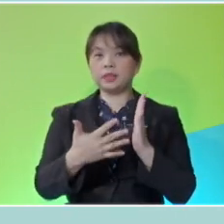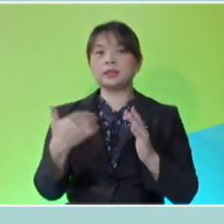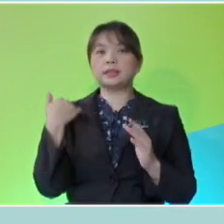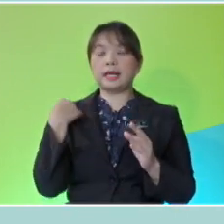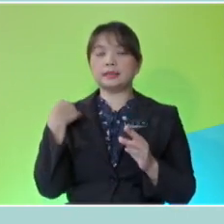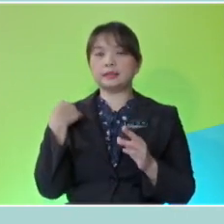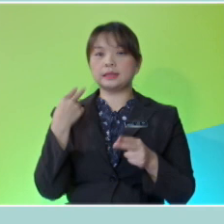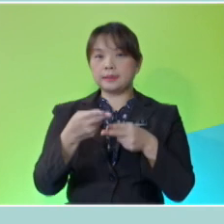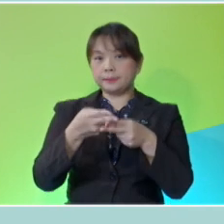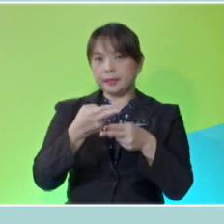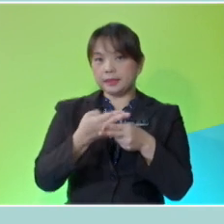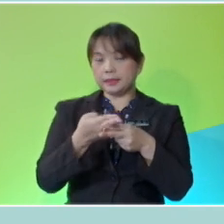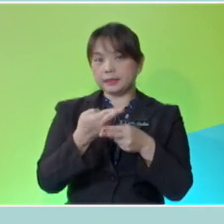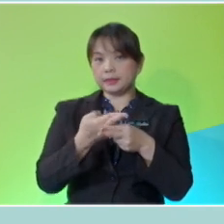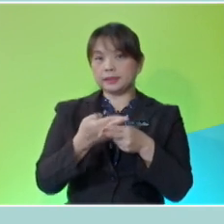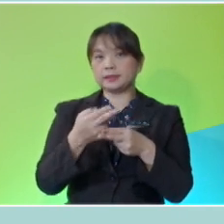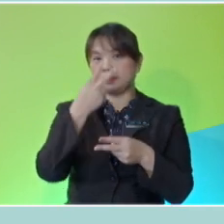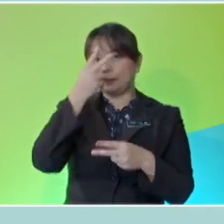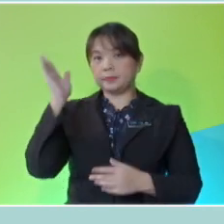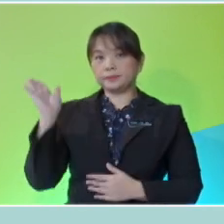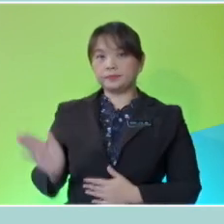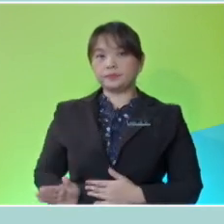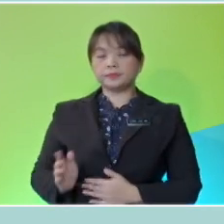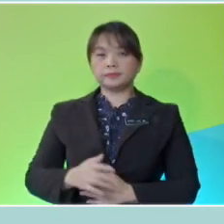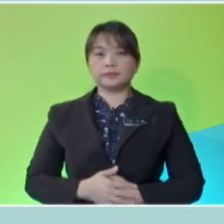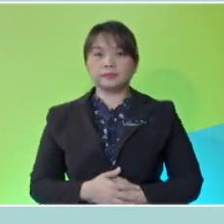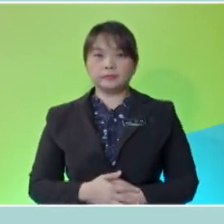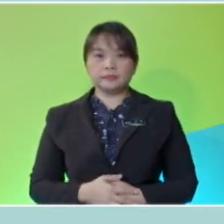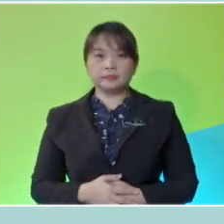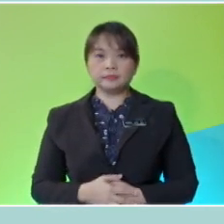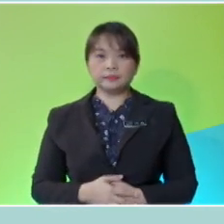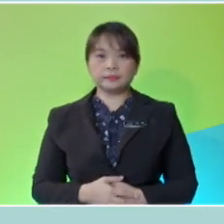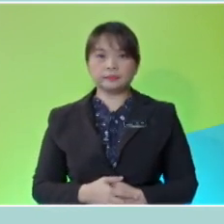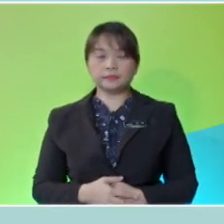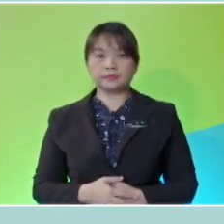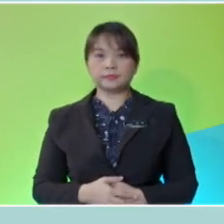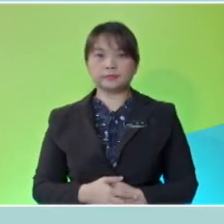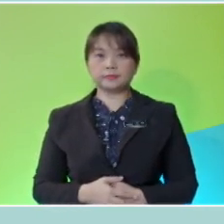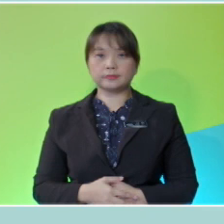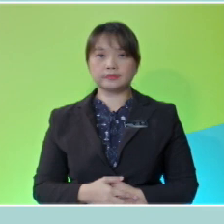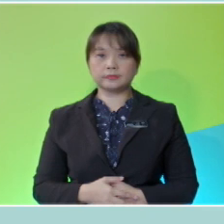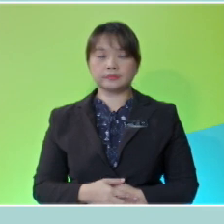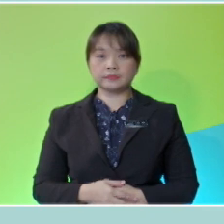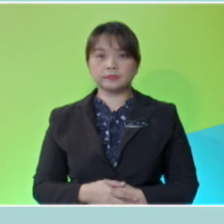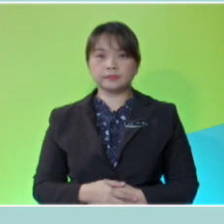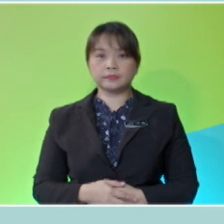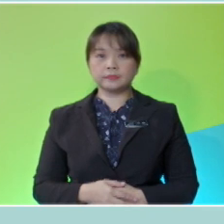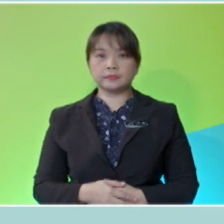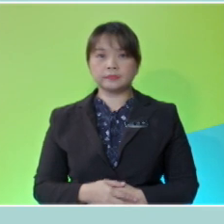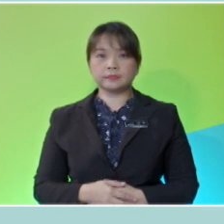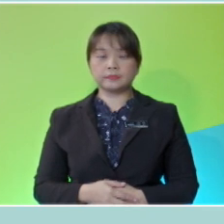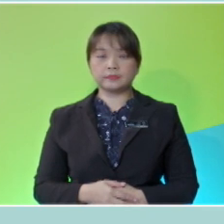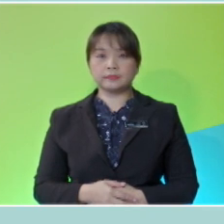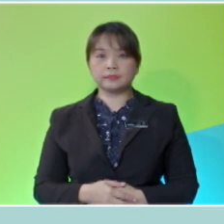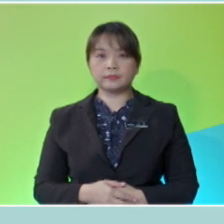ciri fisika yaitu secara semula jadi ataupun singkatan yang menunjukkan kawasan ciri budaya yaitu hasil binaan manusia